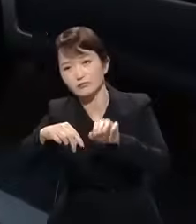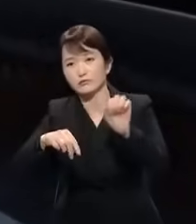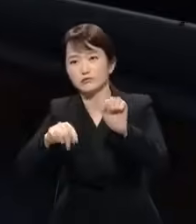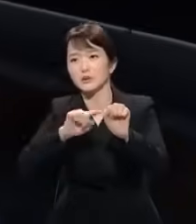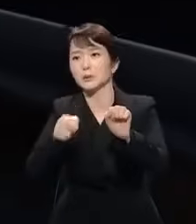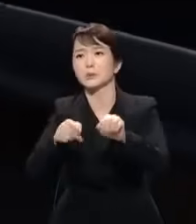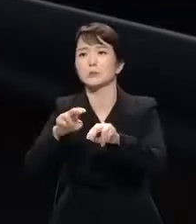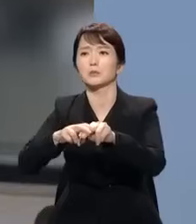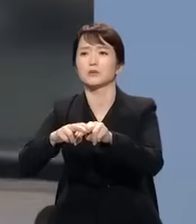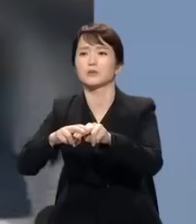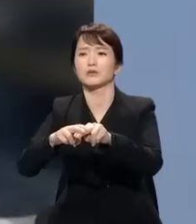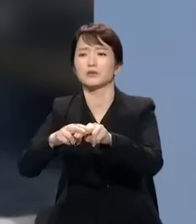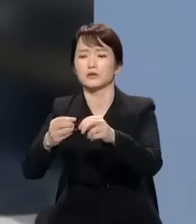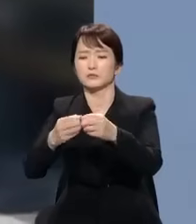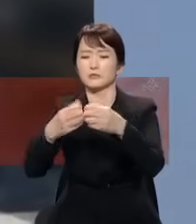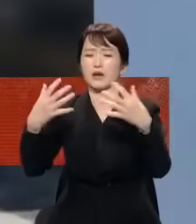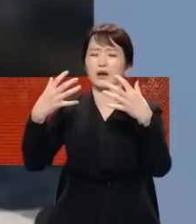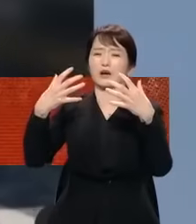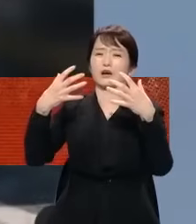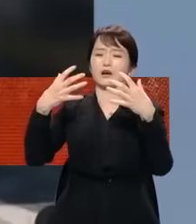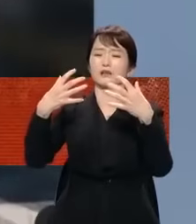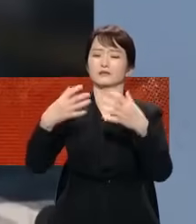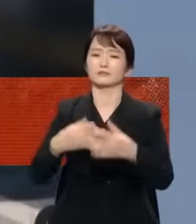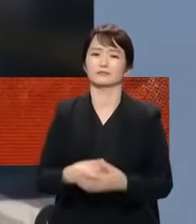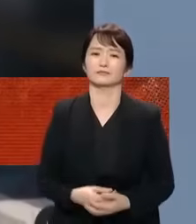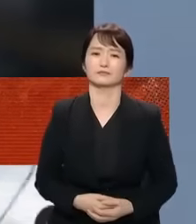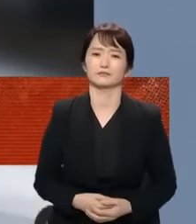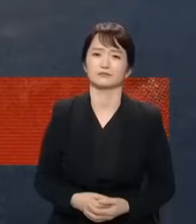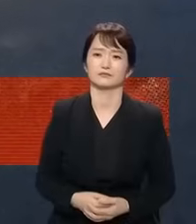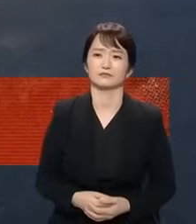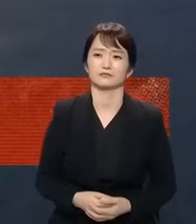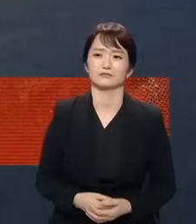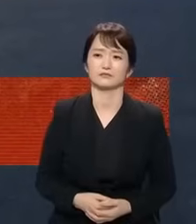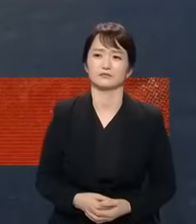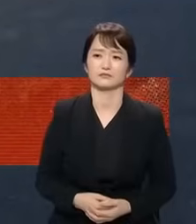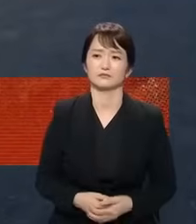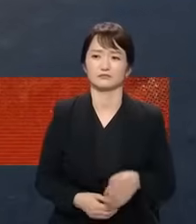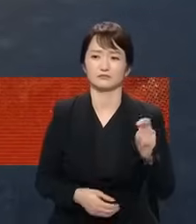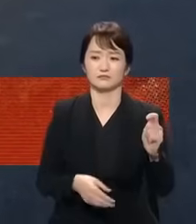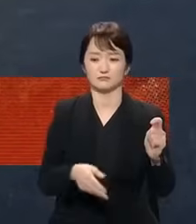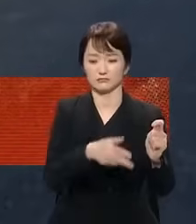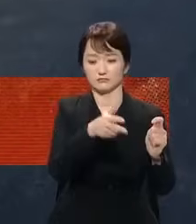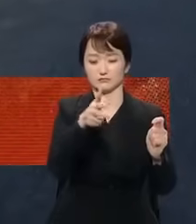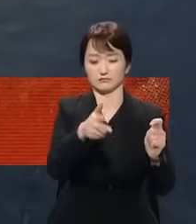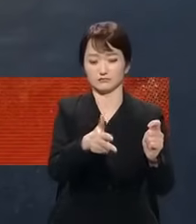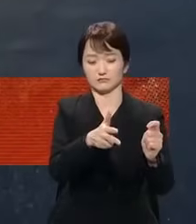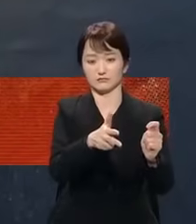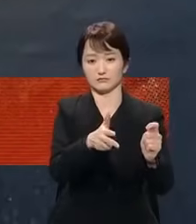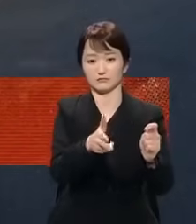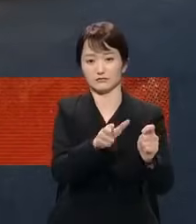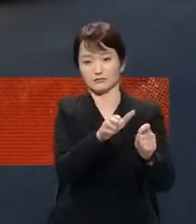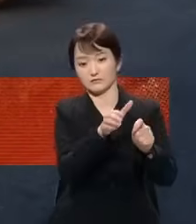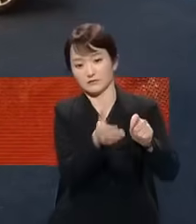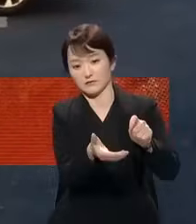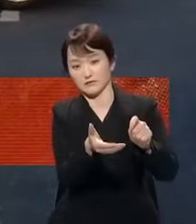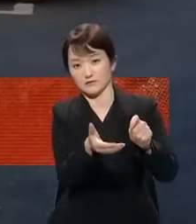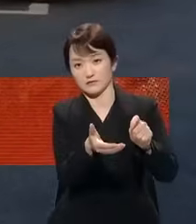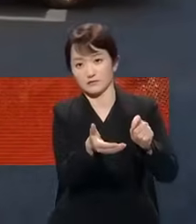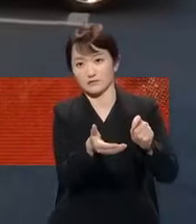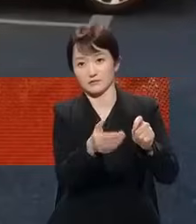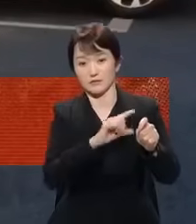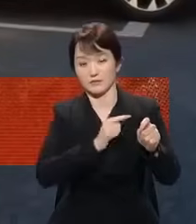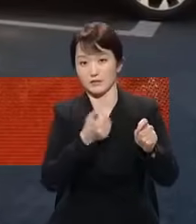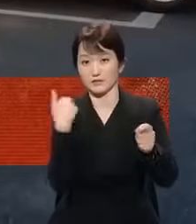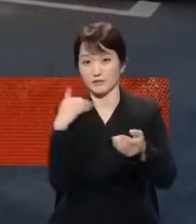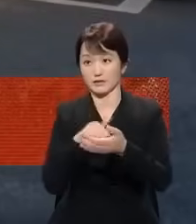사이로 에어백 터졌네, 터졌어. 아이고, 자, 주차를 이렇게 한 거라면 면허를 반납해야 할 것 같고